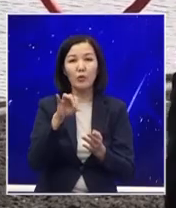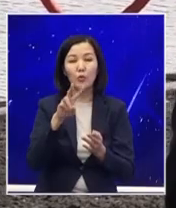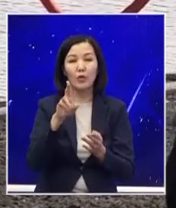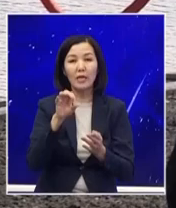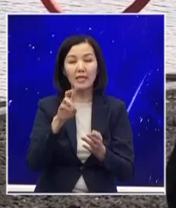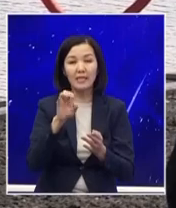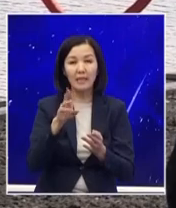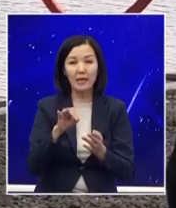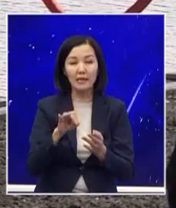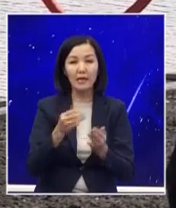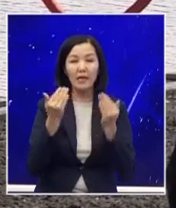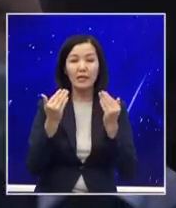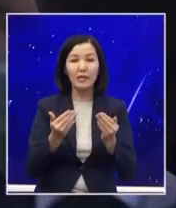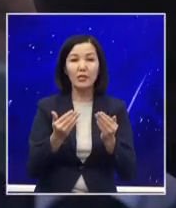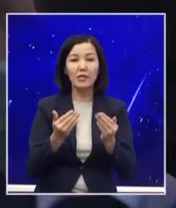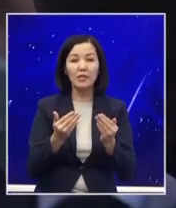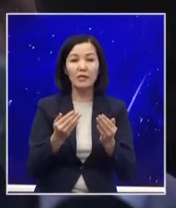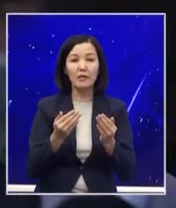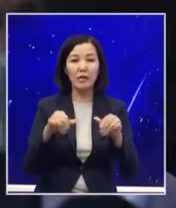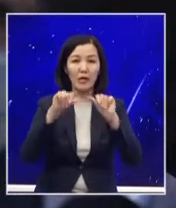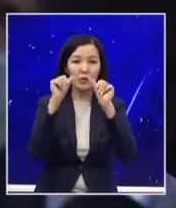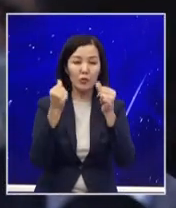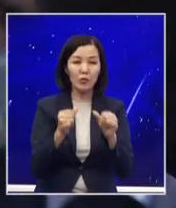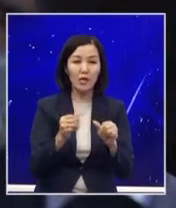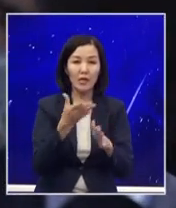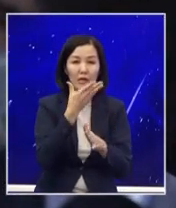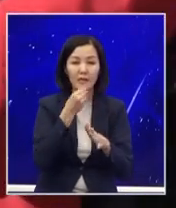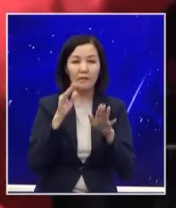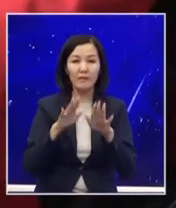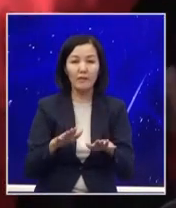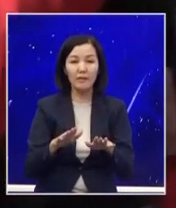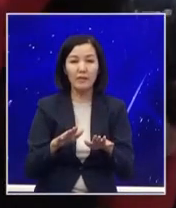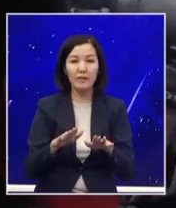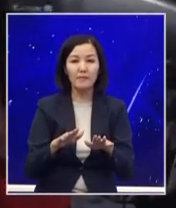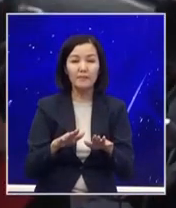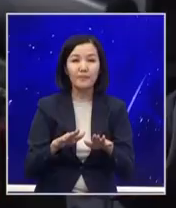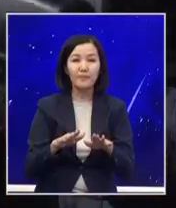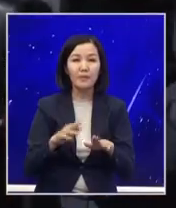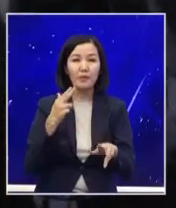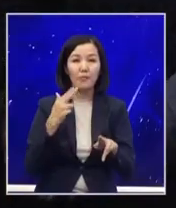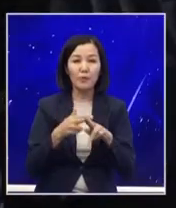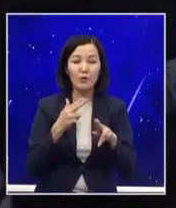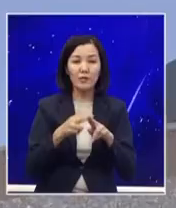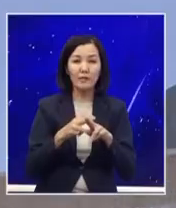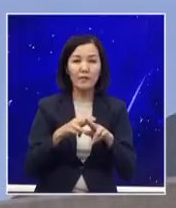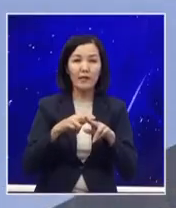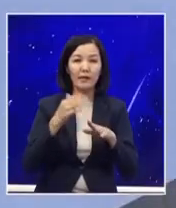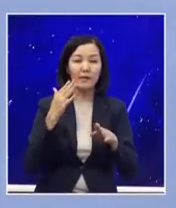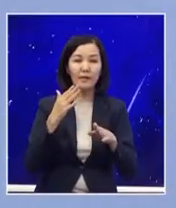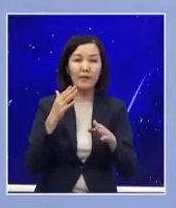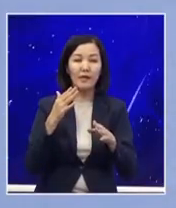Памятник Борибай Батыру уже стал визитной карточкой Аксуского района. Бронзовое изваяние весом в 5,5 тонн возвышается на высоте в